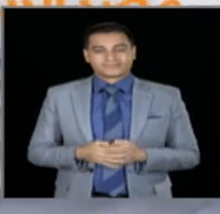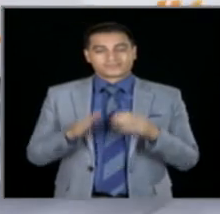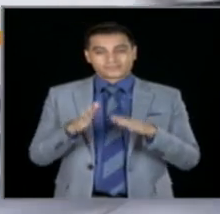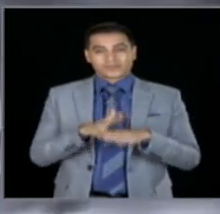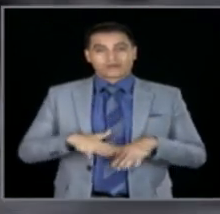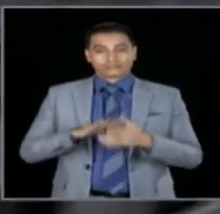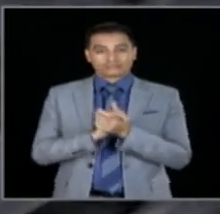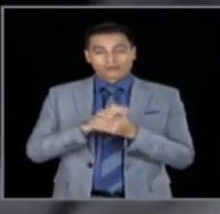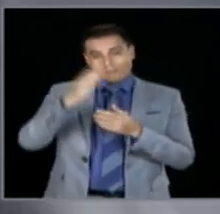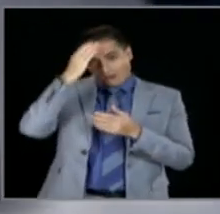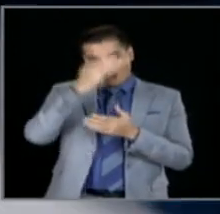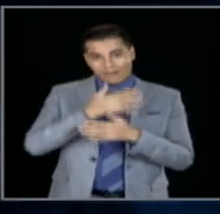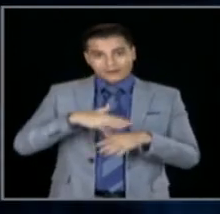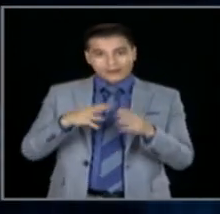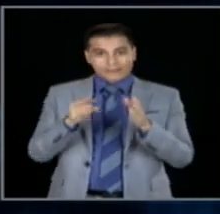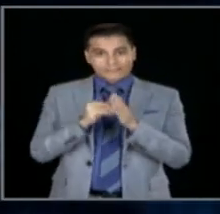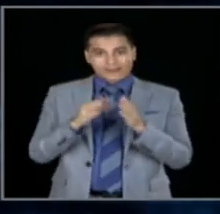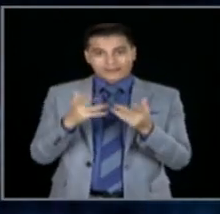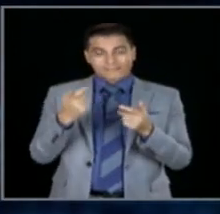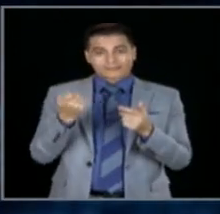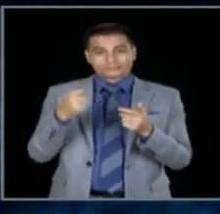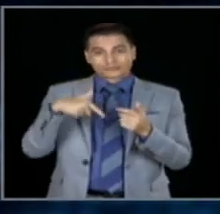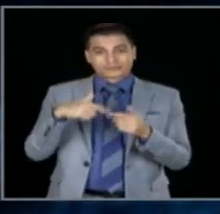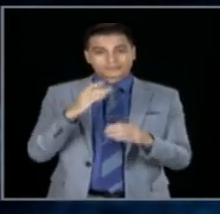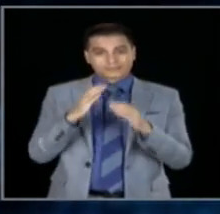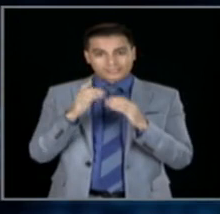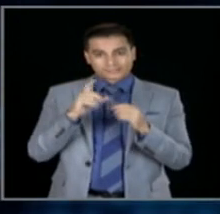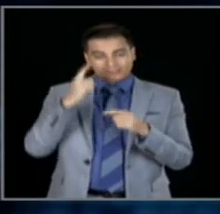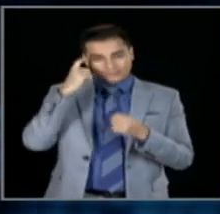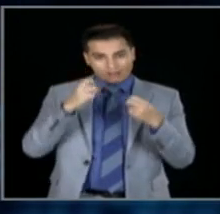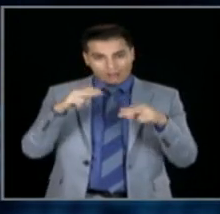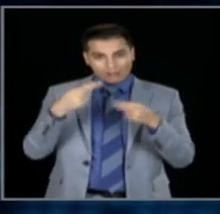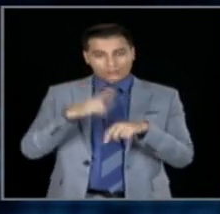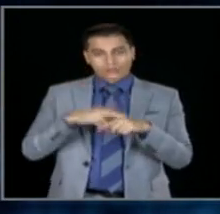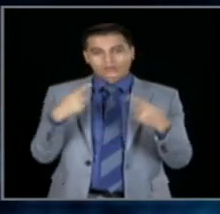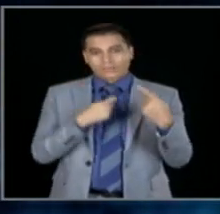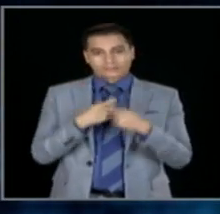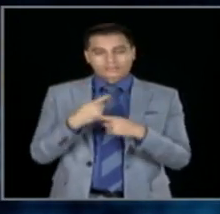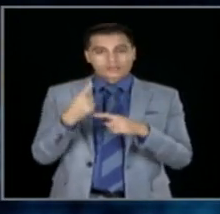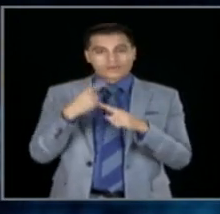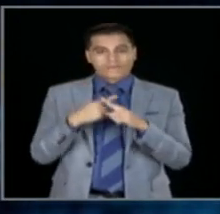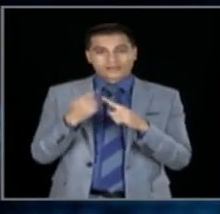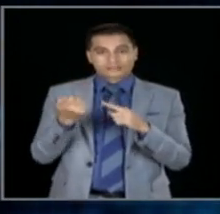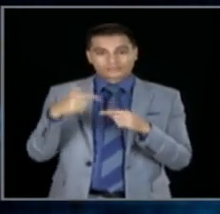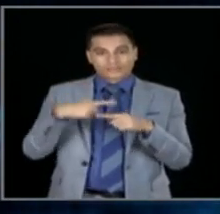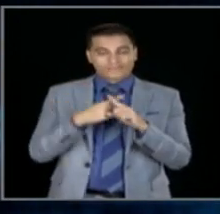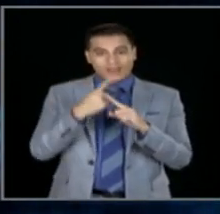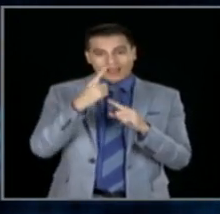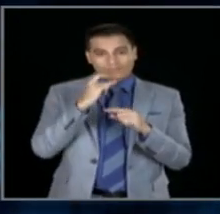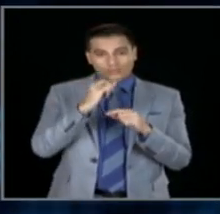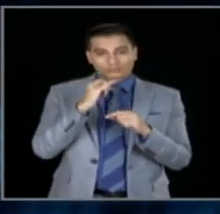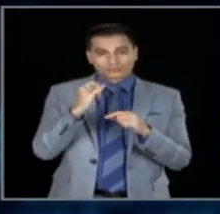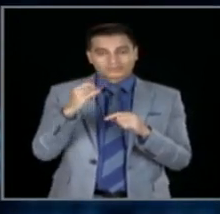وبكده اصحابنا العباقره جمعوا 65 نقطه في فقره تحت الضغط وضربات الجزائر وكل نقطه ب